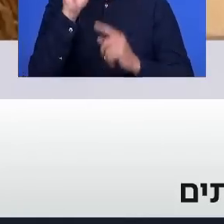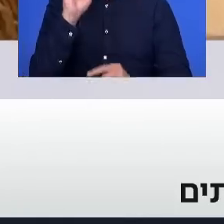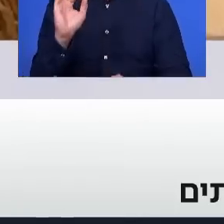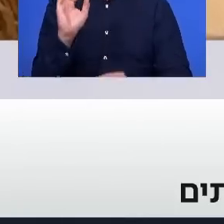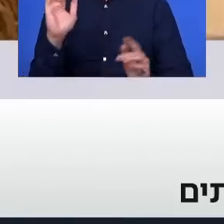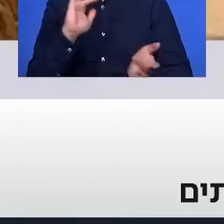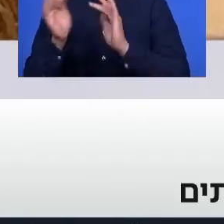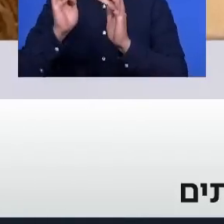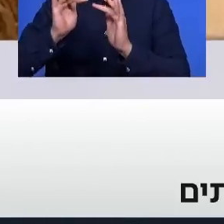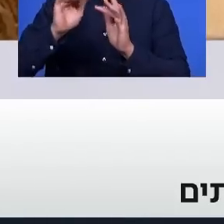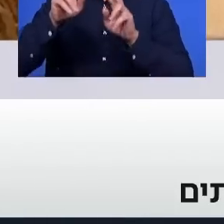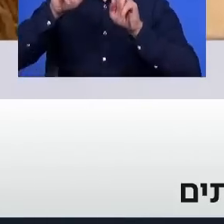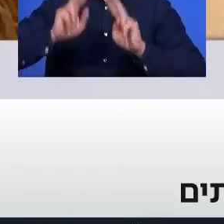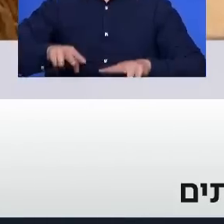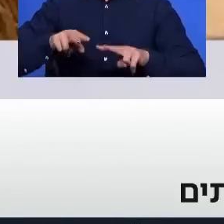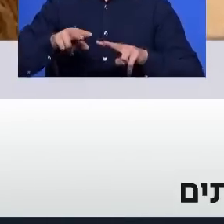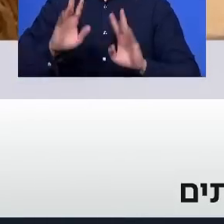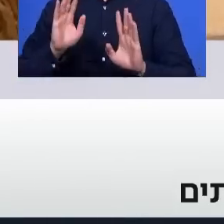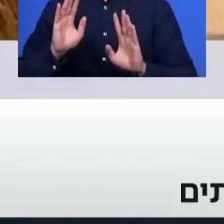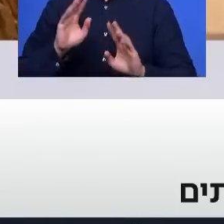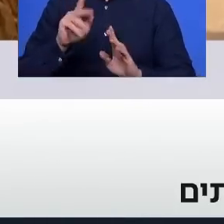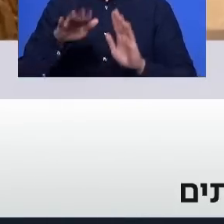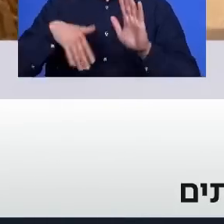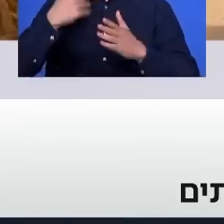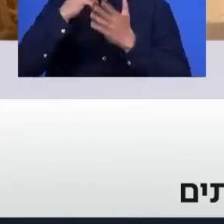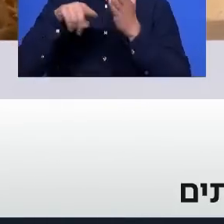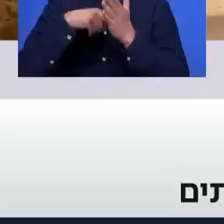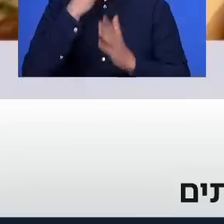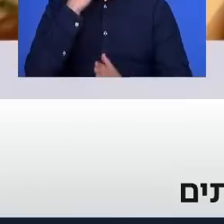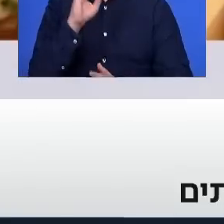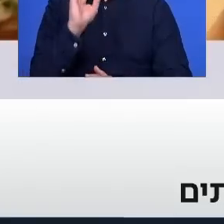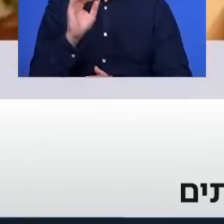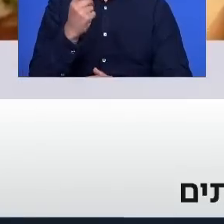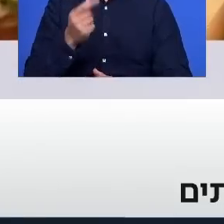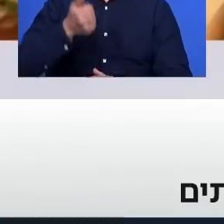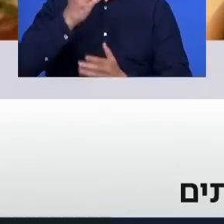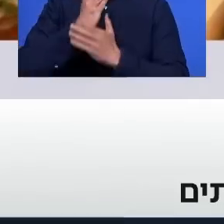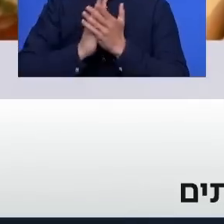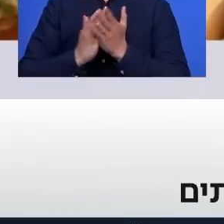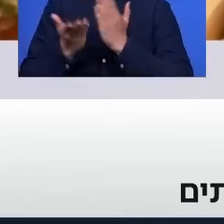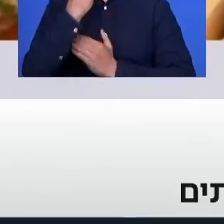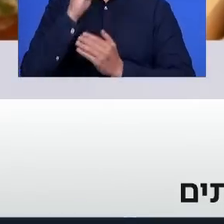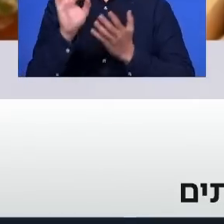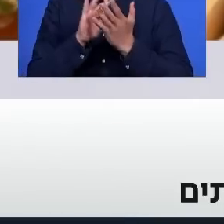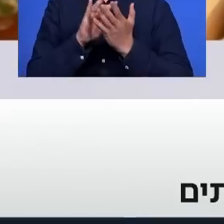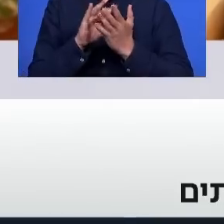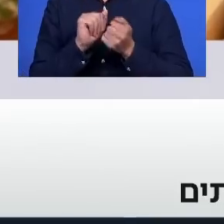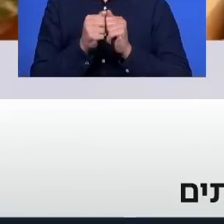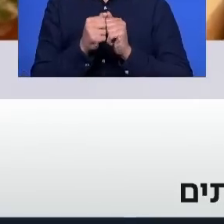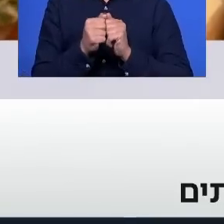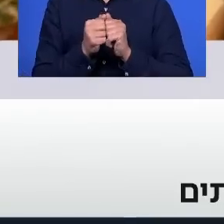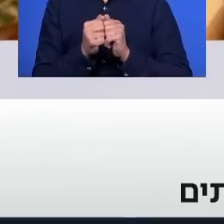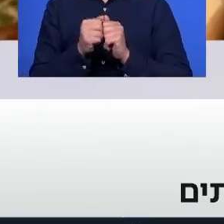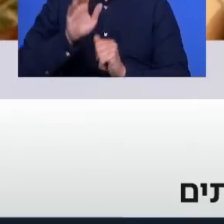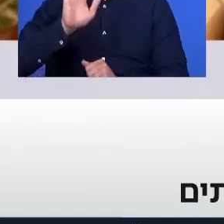עימות רב משתתפים. אחרי הביטולים שראינו היום, מיכל, שחלקם גם ראינו בכתבה, או יותר נכון להגיד,